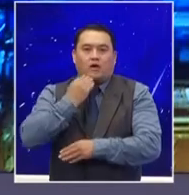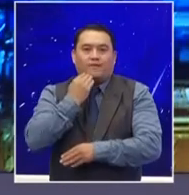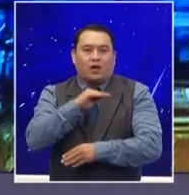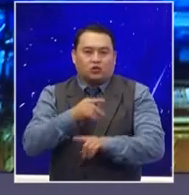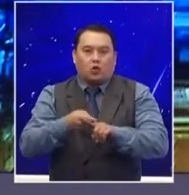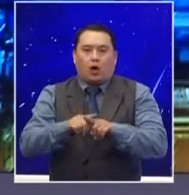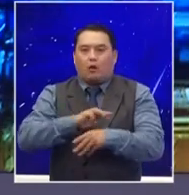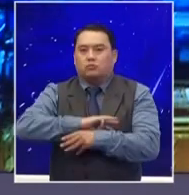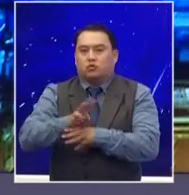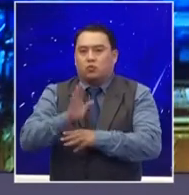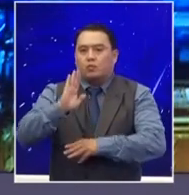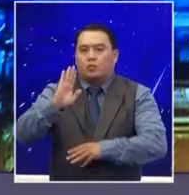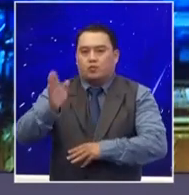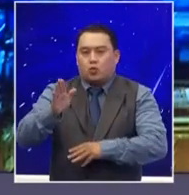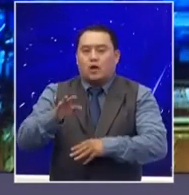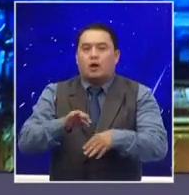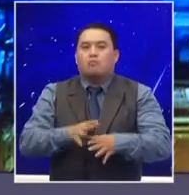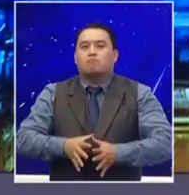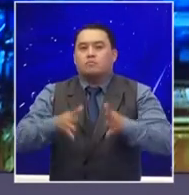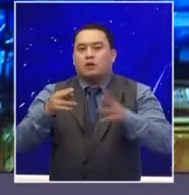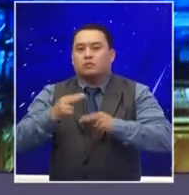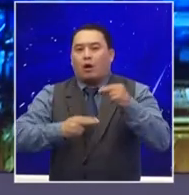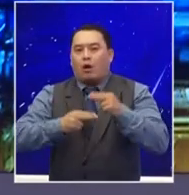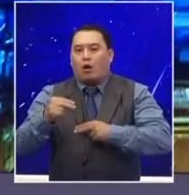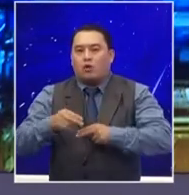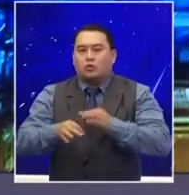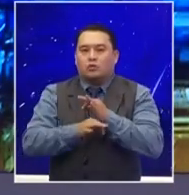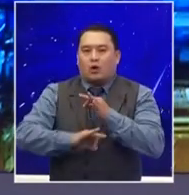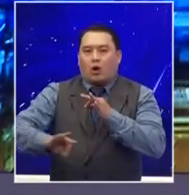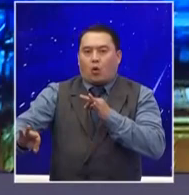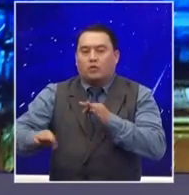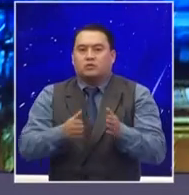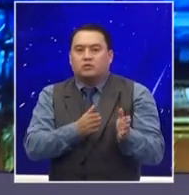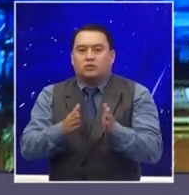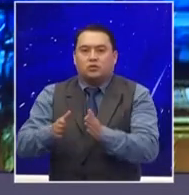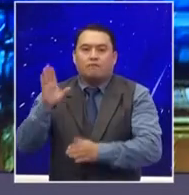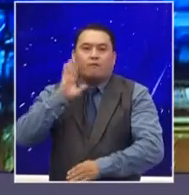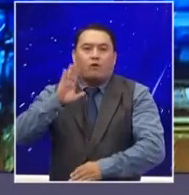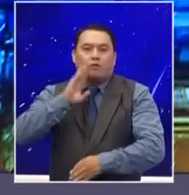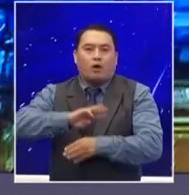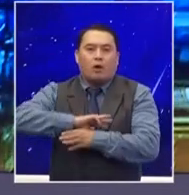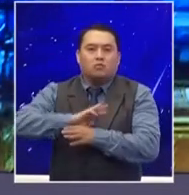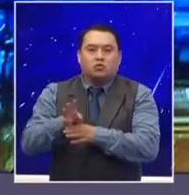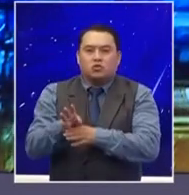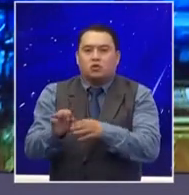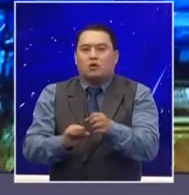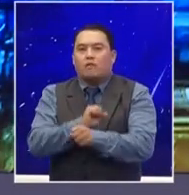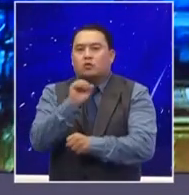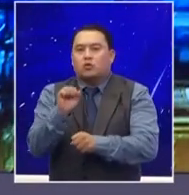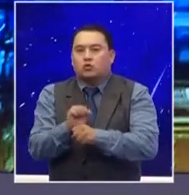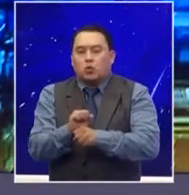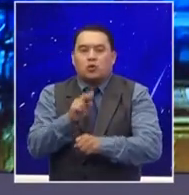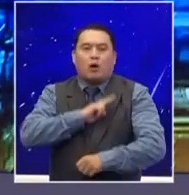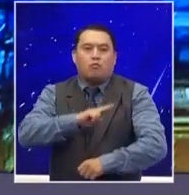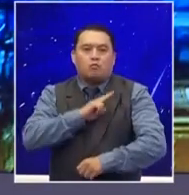водой. В регионах страны ведется масштабное строительство и реконструкция систем водоснабжения и водоотведения. Всего на